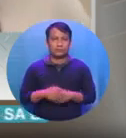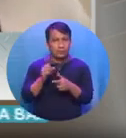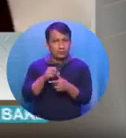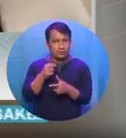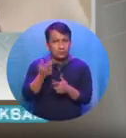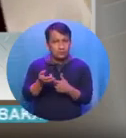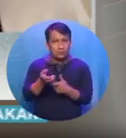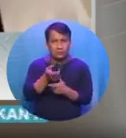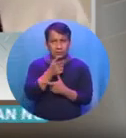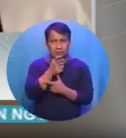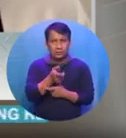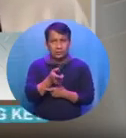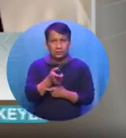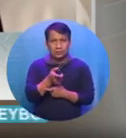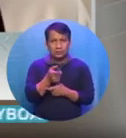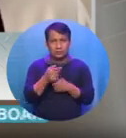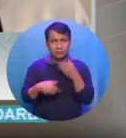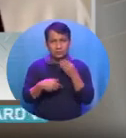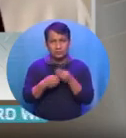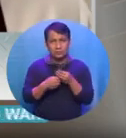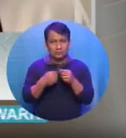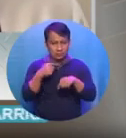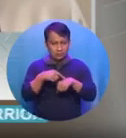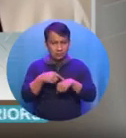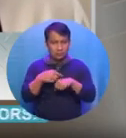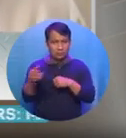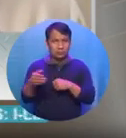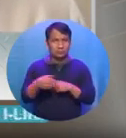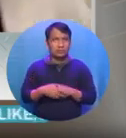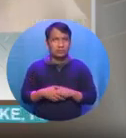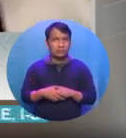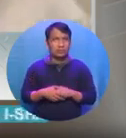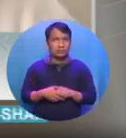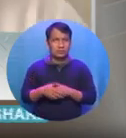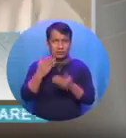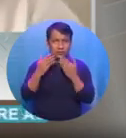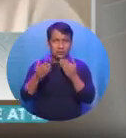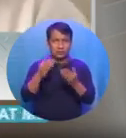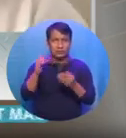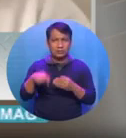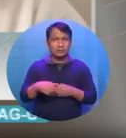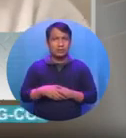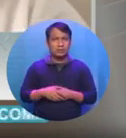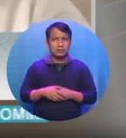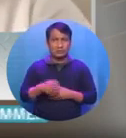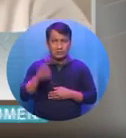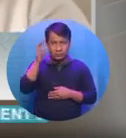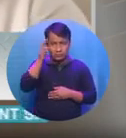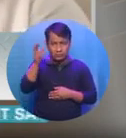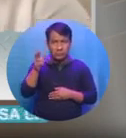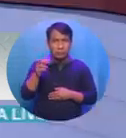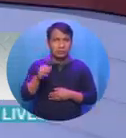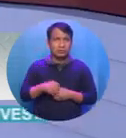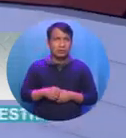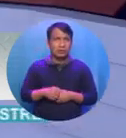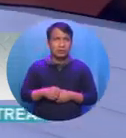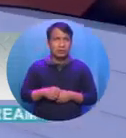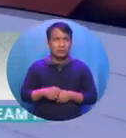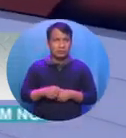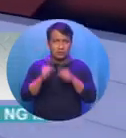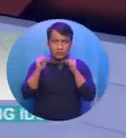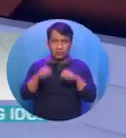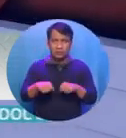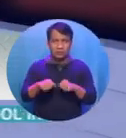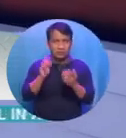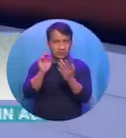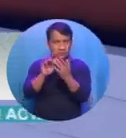kapag minalas-malas siya, makukulong siya ng pagkahaba-haba panahon. Okay, sige, Attorney Garrett. Yes, maraming salamat. Sir Rodel. Okay, sir. Okay, hindi po